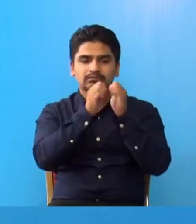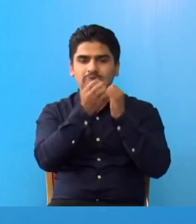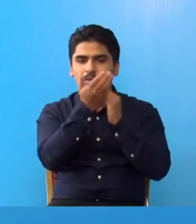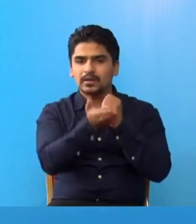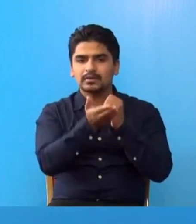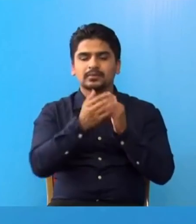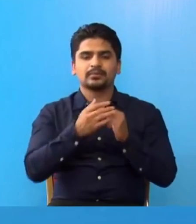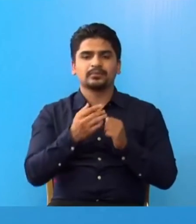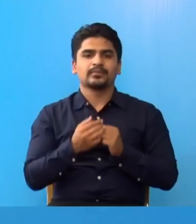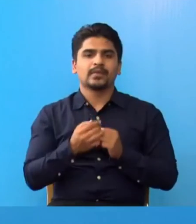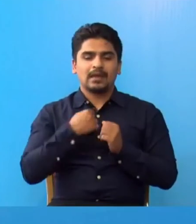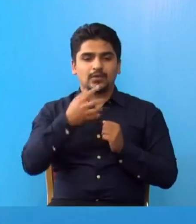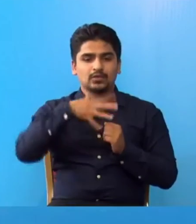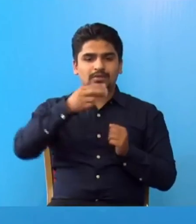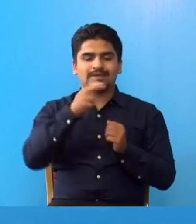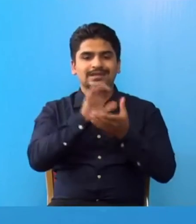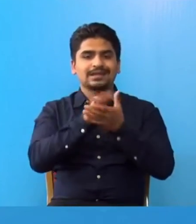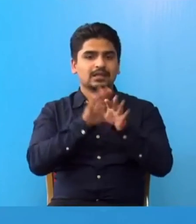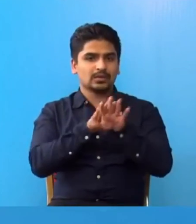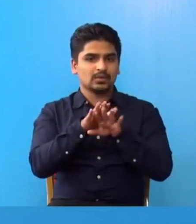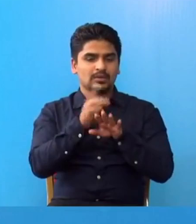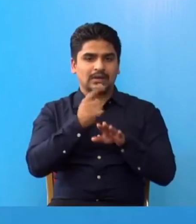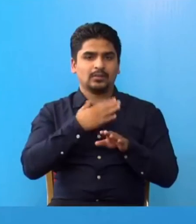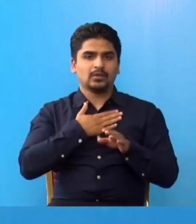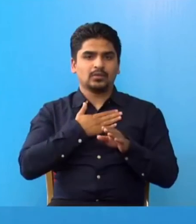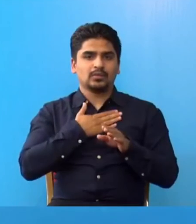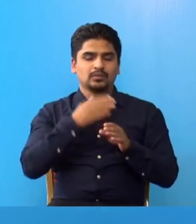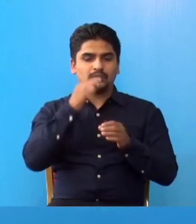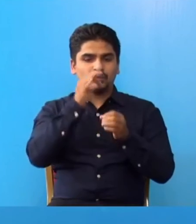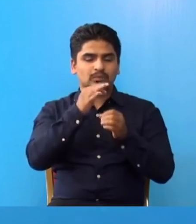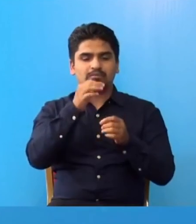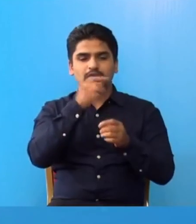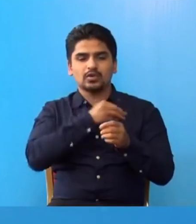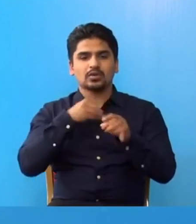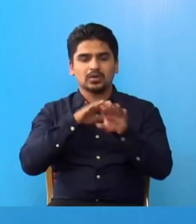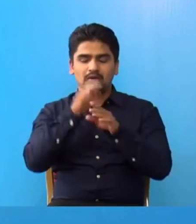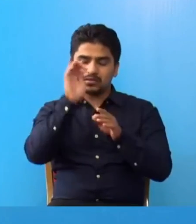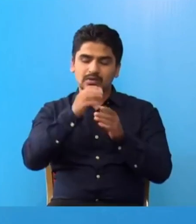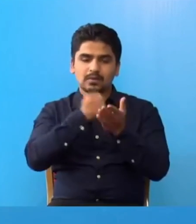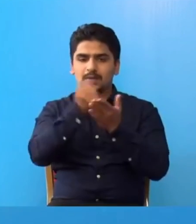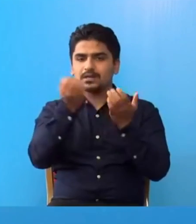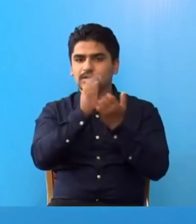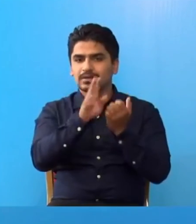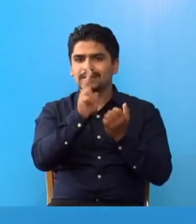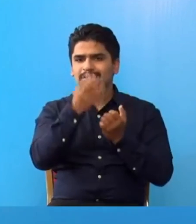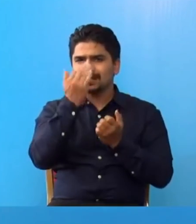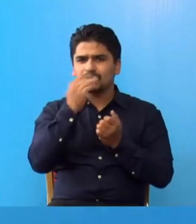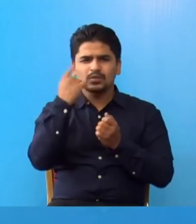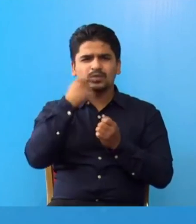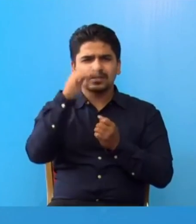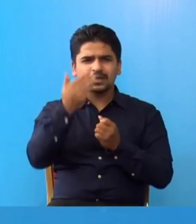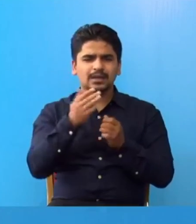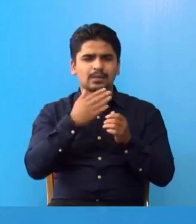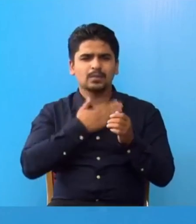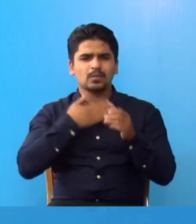प्रतिग्यां करने सक्षाँ। तेसेले कसे लाई